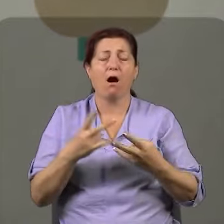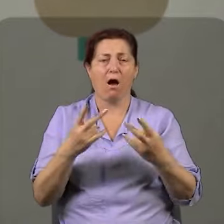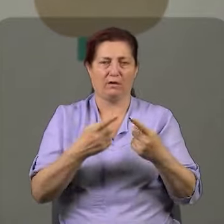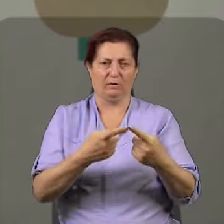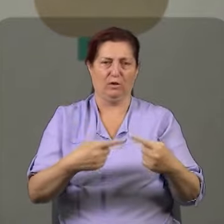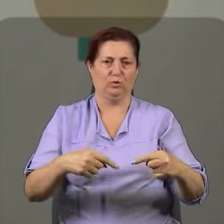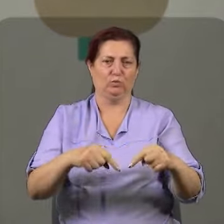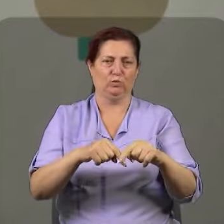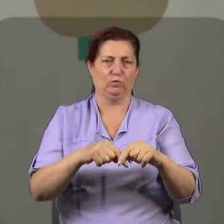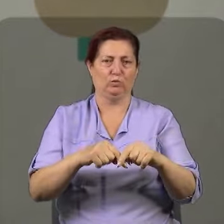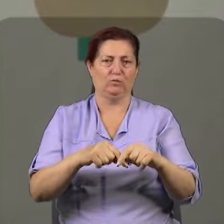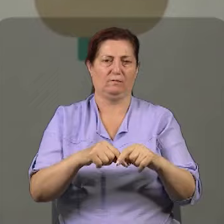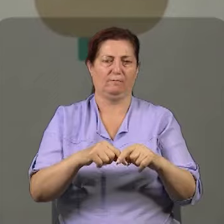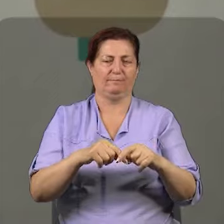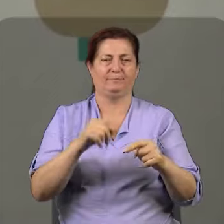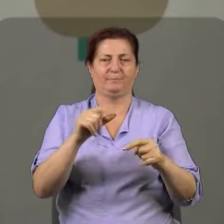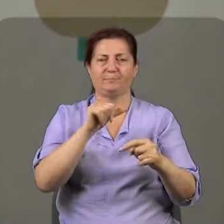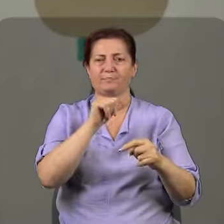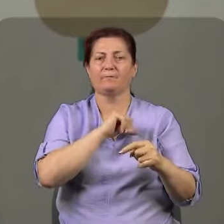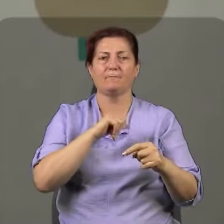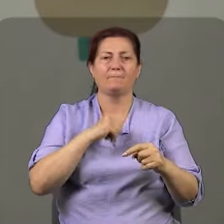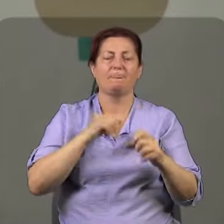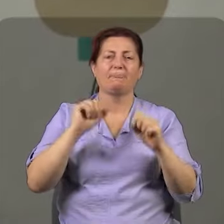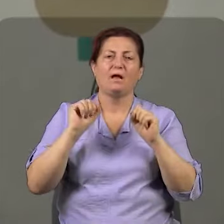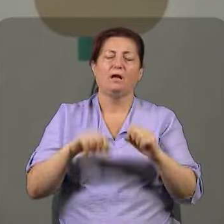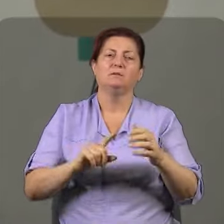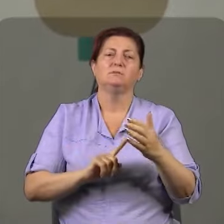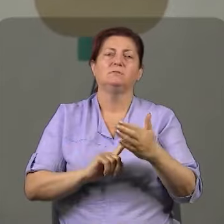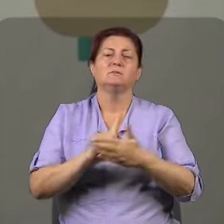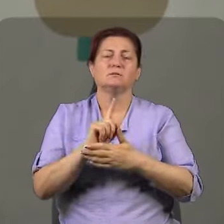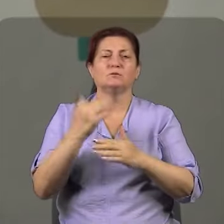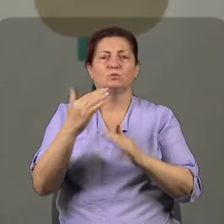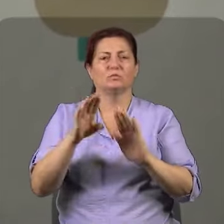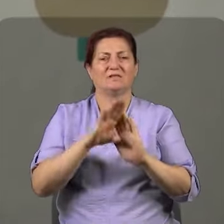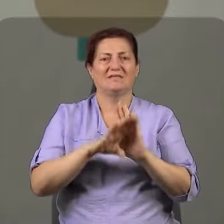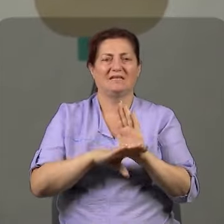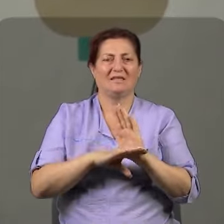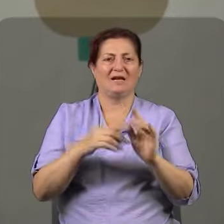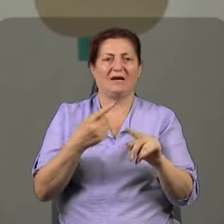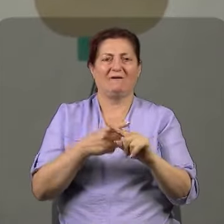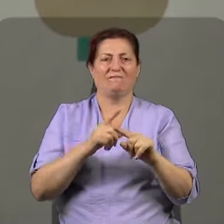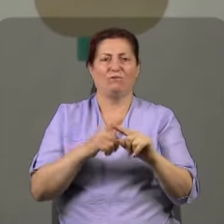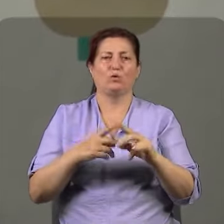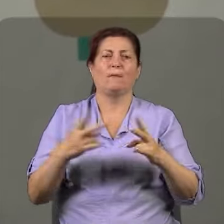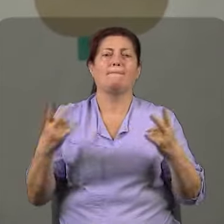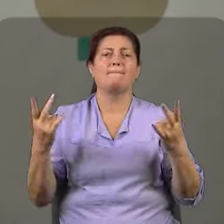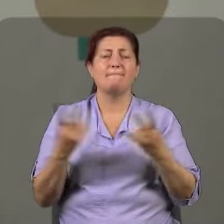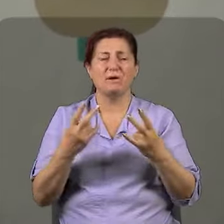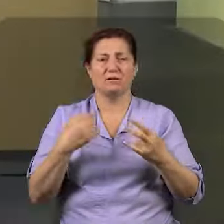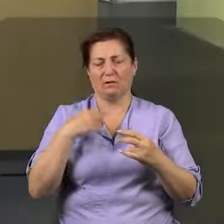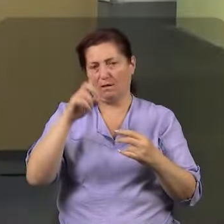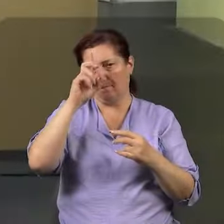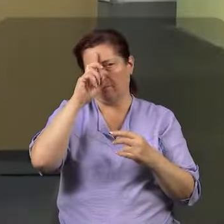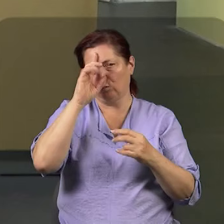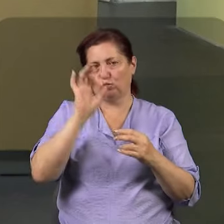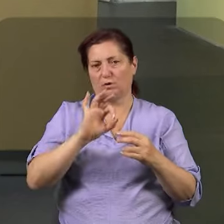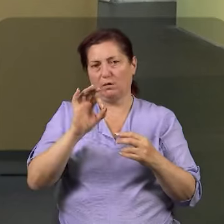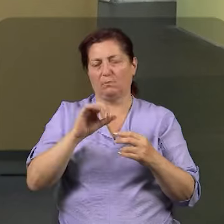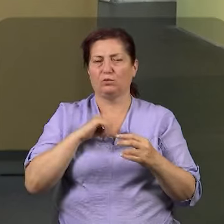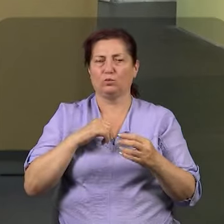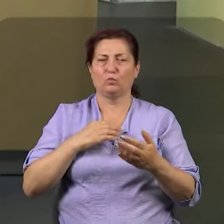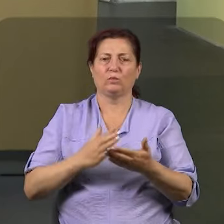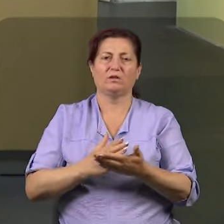այստեղ առնվազն կարելի է սկսել ինչ որ նախնական ինչ որ ծրագրերից, որոնք ակնհայտ են, որ պետք են մեր պետության համար, ինչ որ